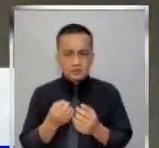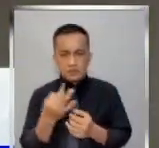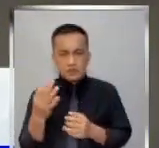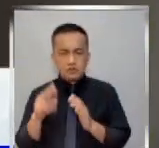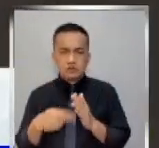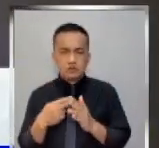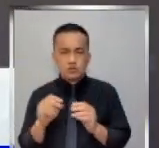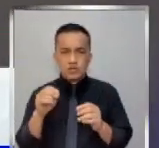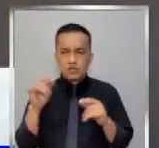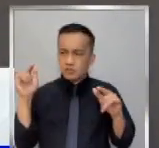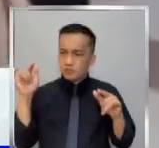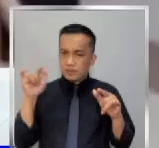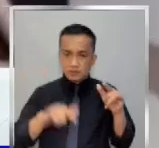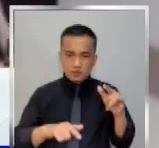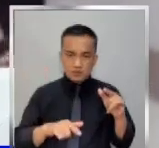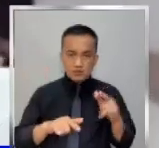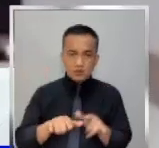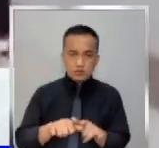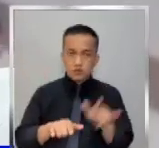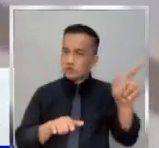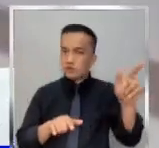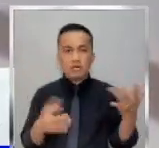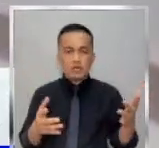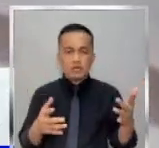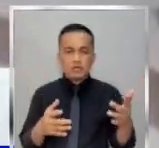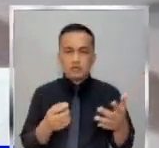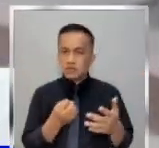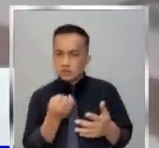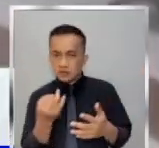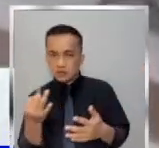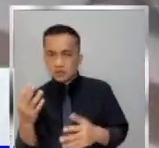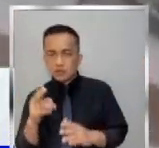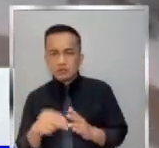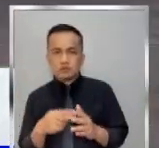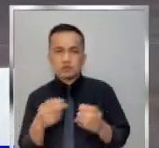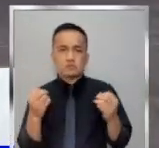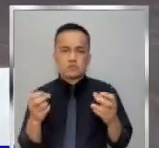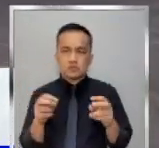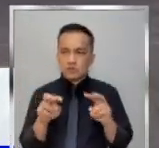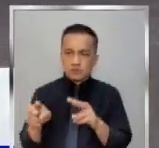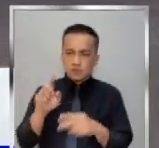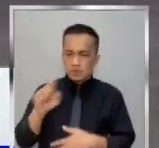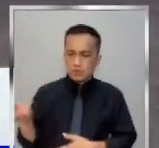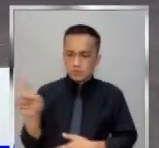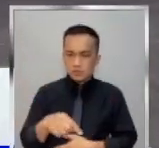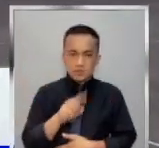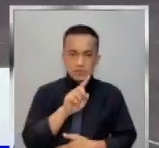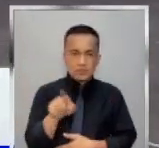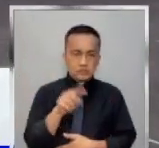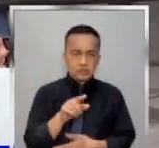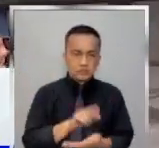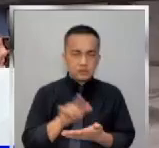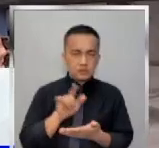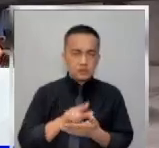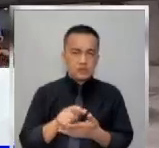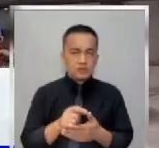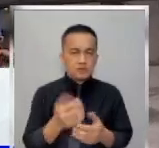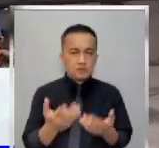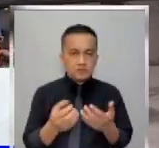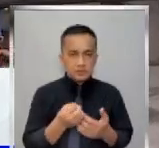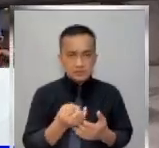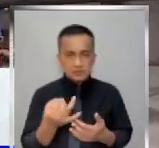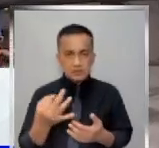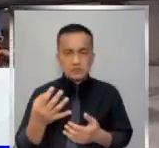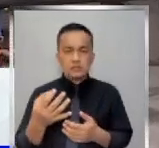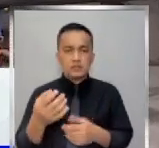eroplanong nakalapag o naka-take-off sa loob ng ilang oras. Sa dami ng nakanselang flights, baka daw abuti ng ilang araw bago makahabol sa